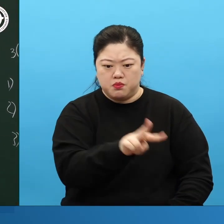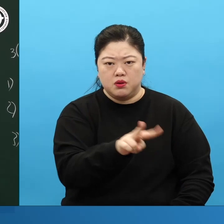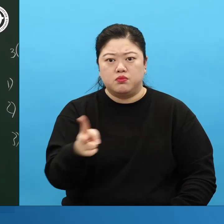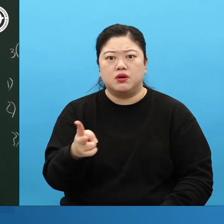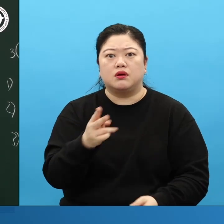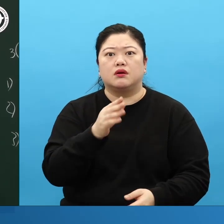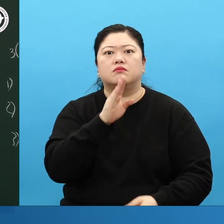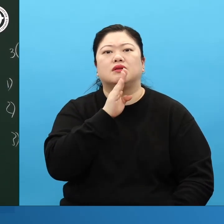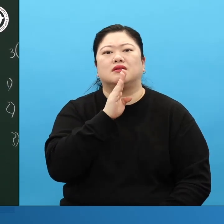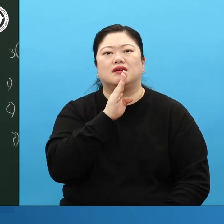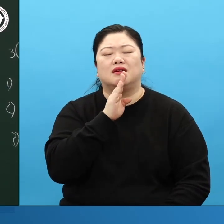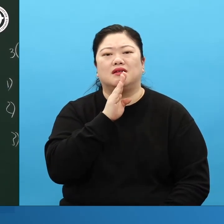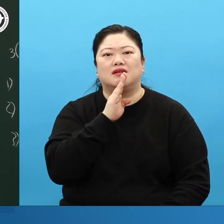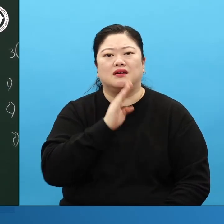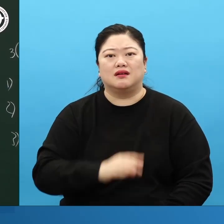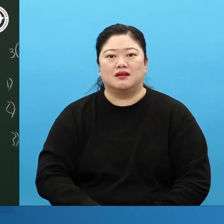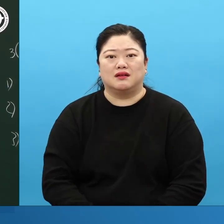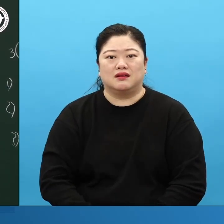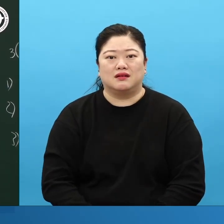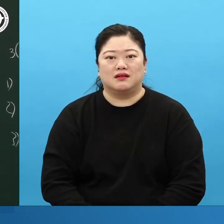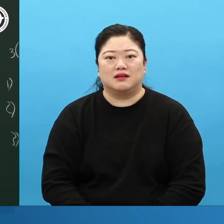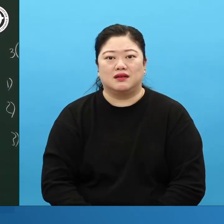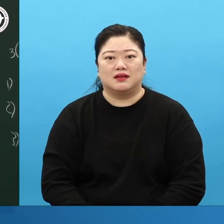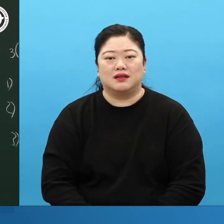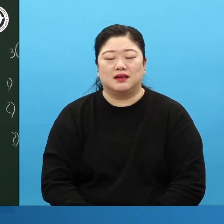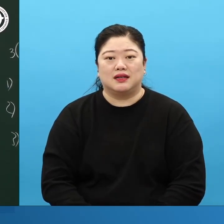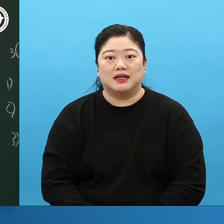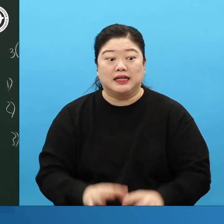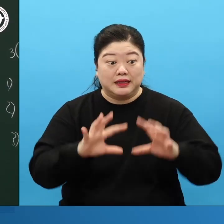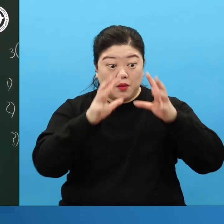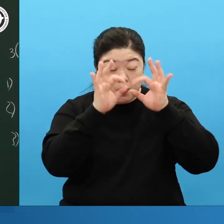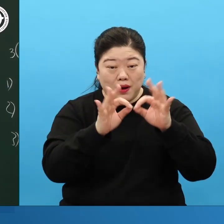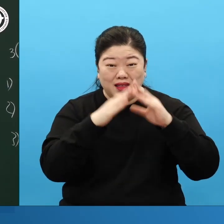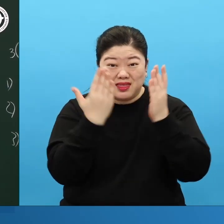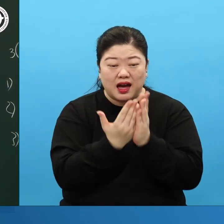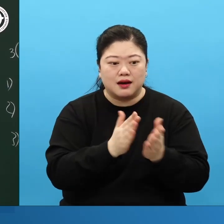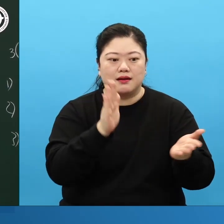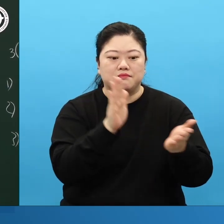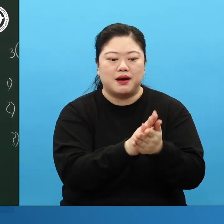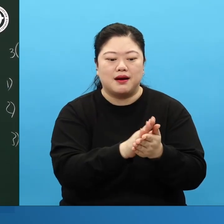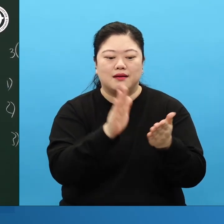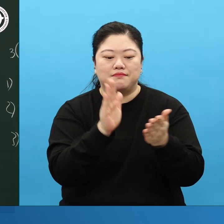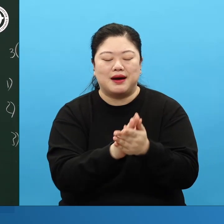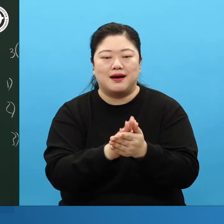ese ritmo cuadra bien conmigo. 우리가 모든 게 리듬이 있습니다. Todas las cosas tienen su propio ritmo, ¿verdad?